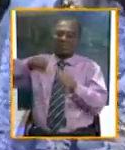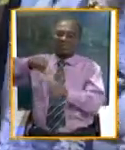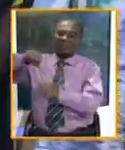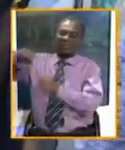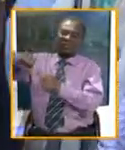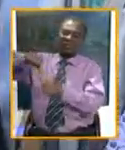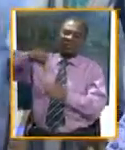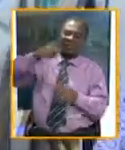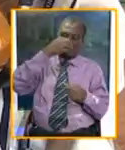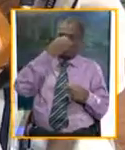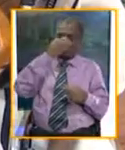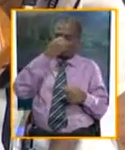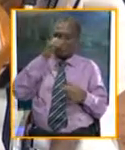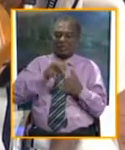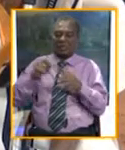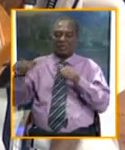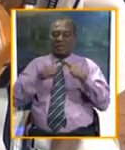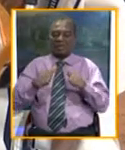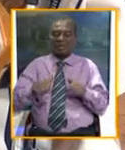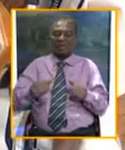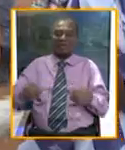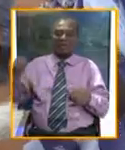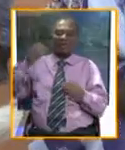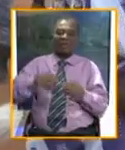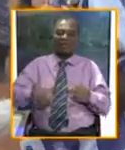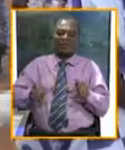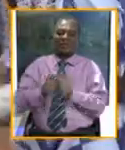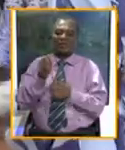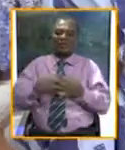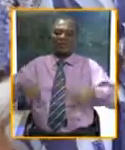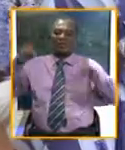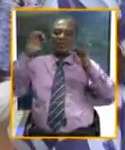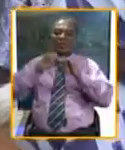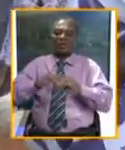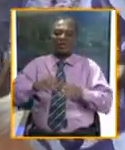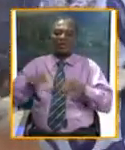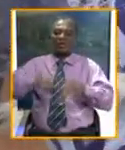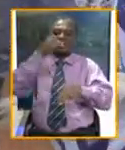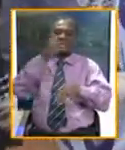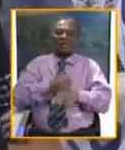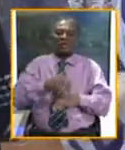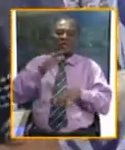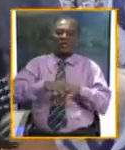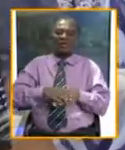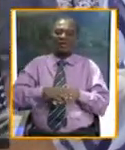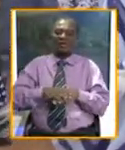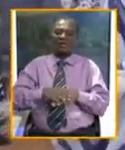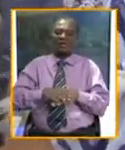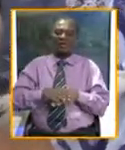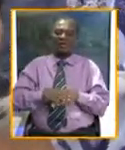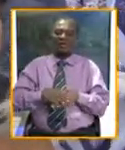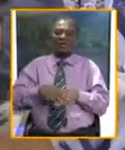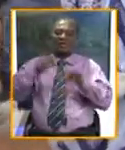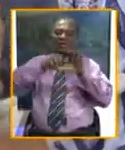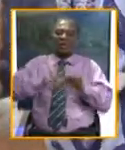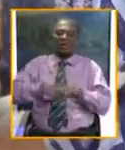actes traditionnellement connus, il faut ajouter le plus important, celui de l'installation sur le trône de la chefferie.